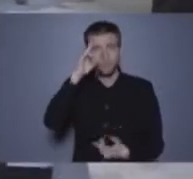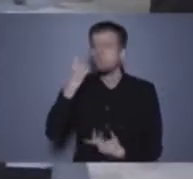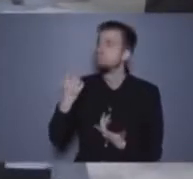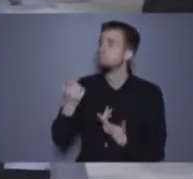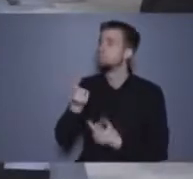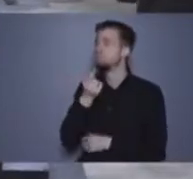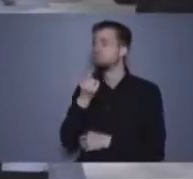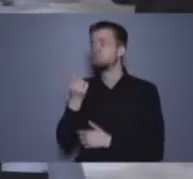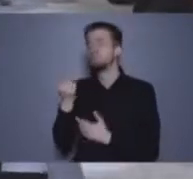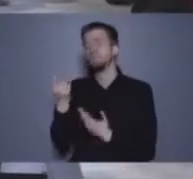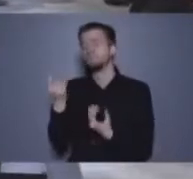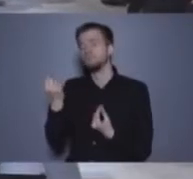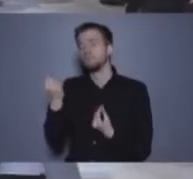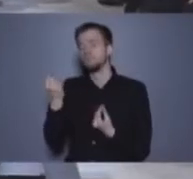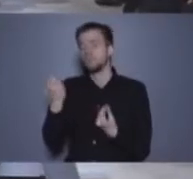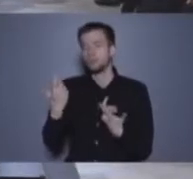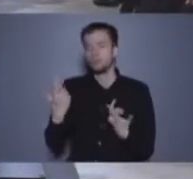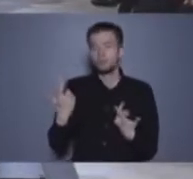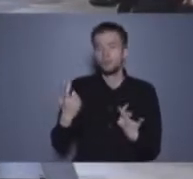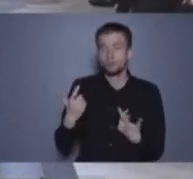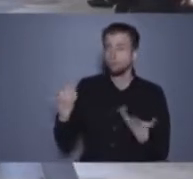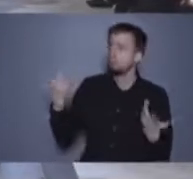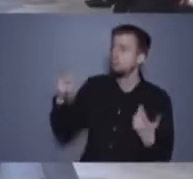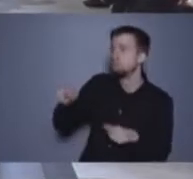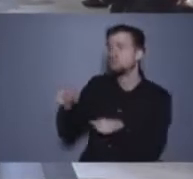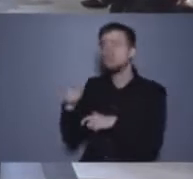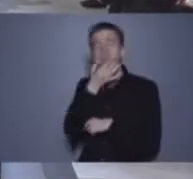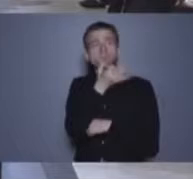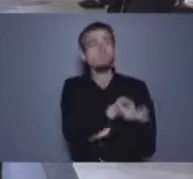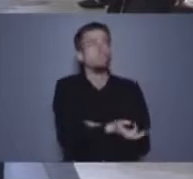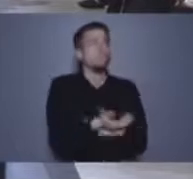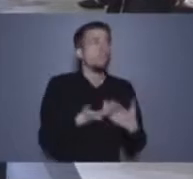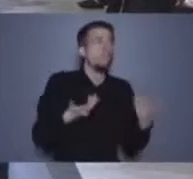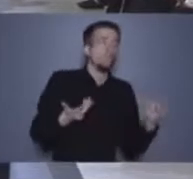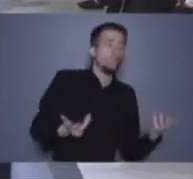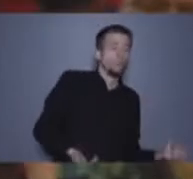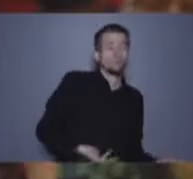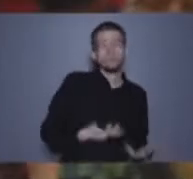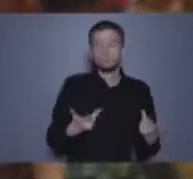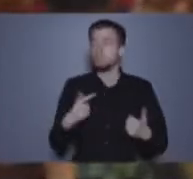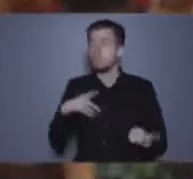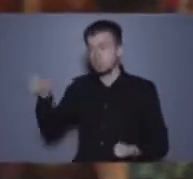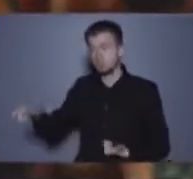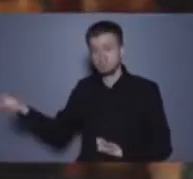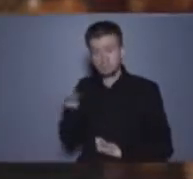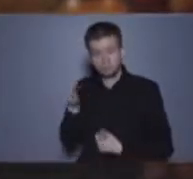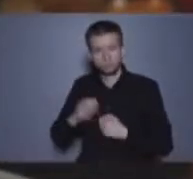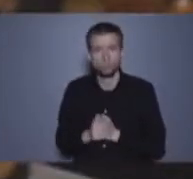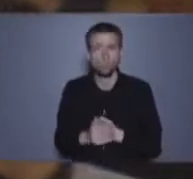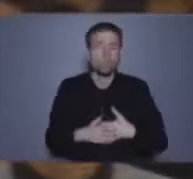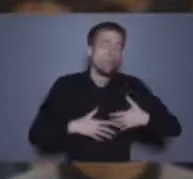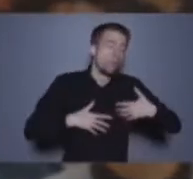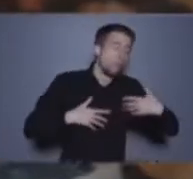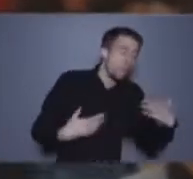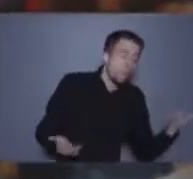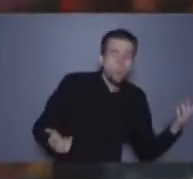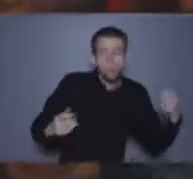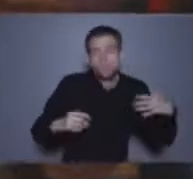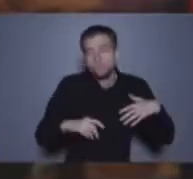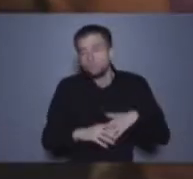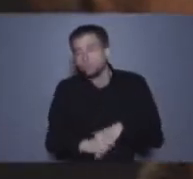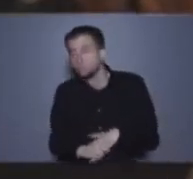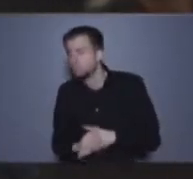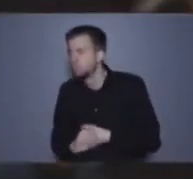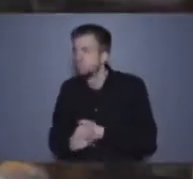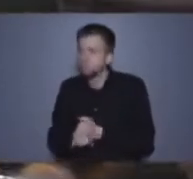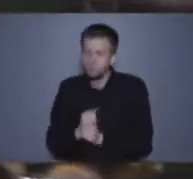dire qu'après tout, comme on m'a dit, après tout, ce serait